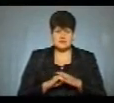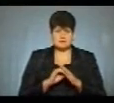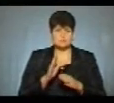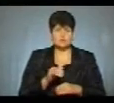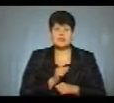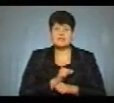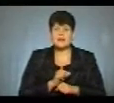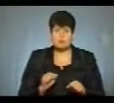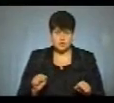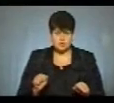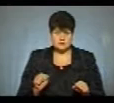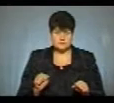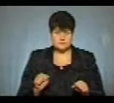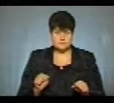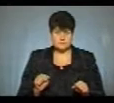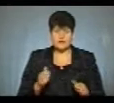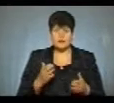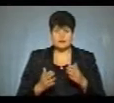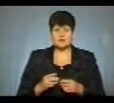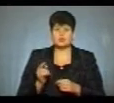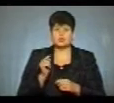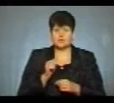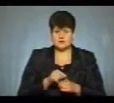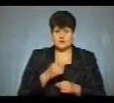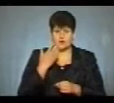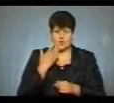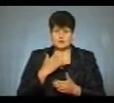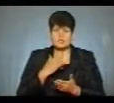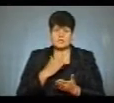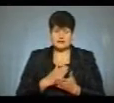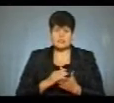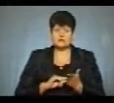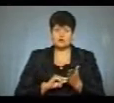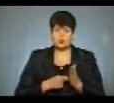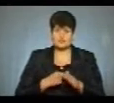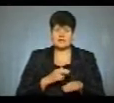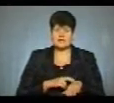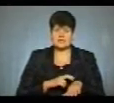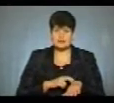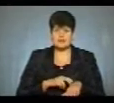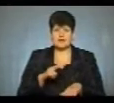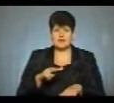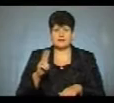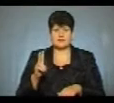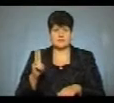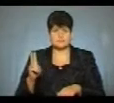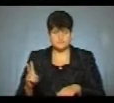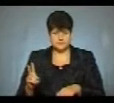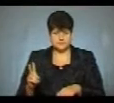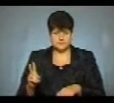І але тоді, коли є довідка лікарської консультативної комісії